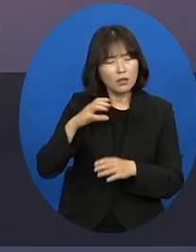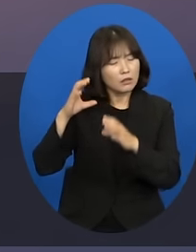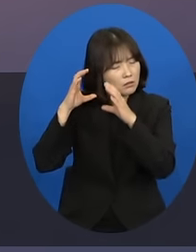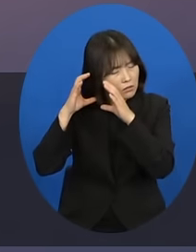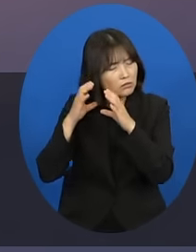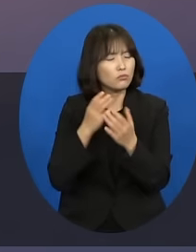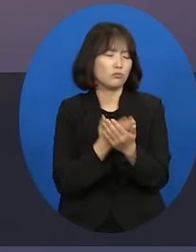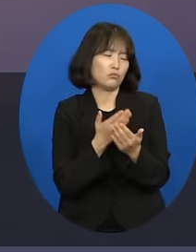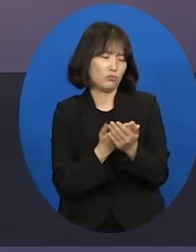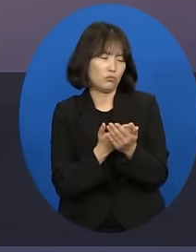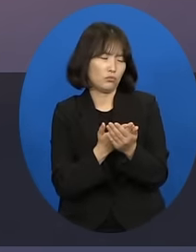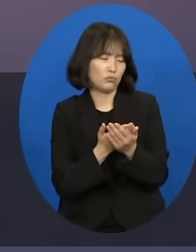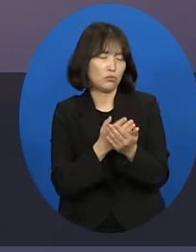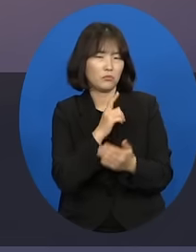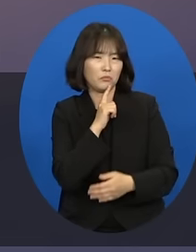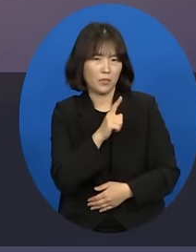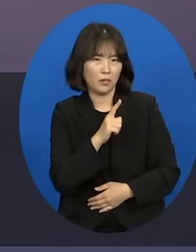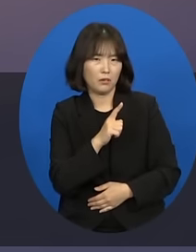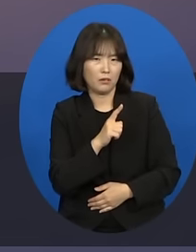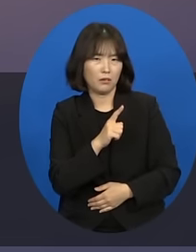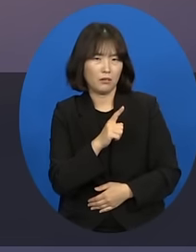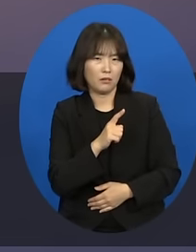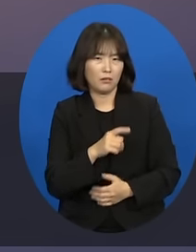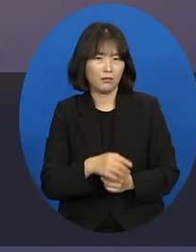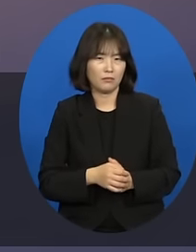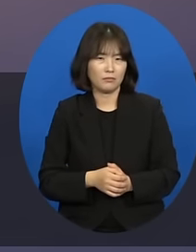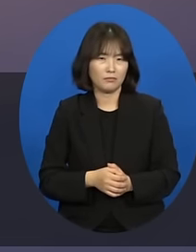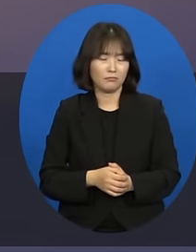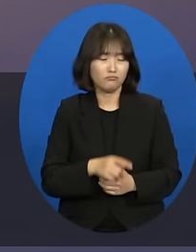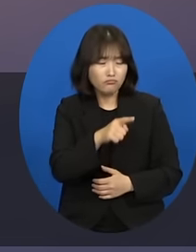알아달라는 거야. 당신이 별로 할 수 있는 게 없다는 거 알아.